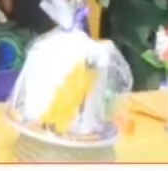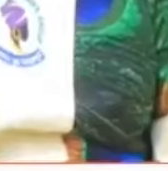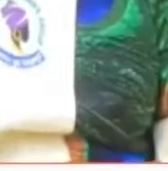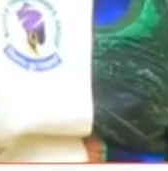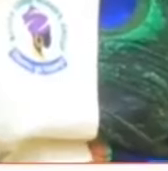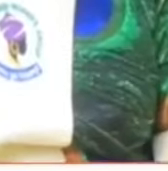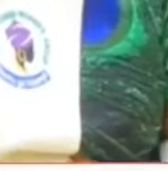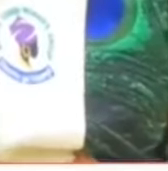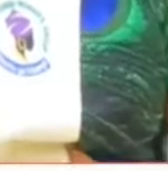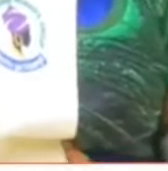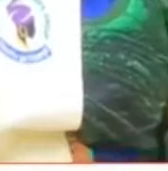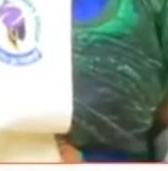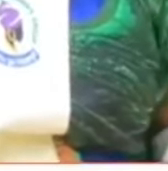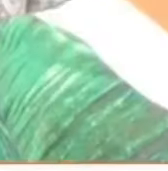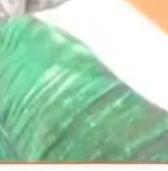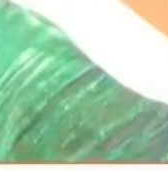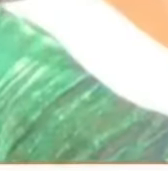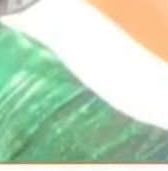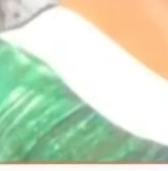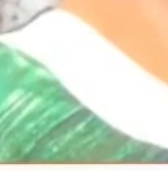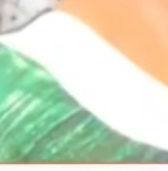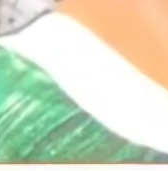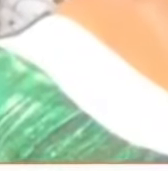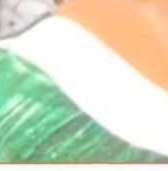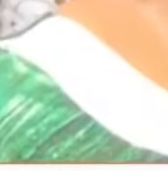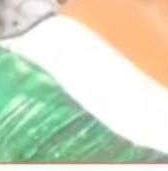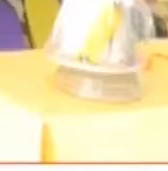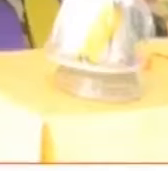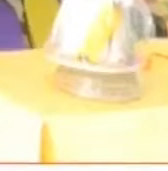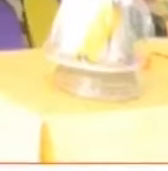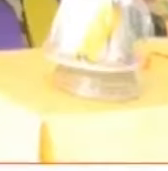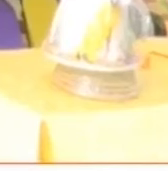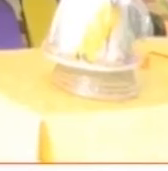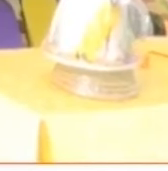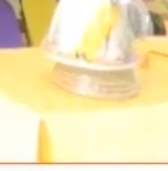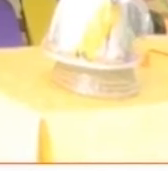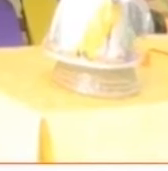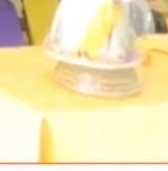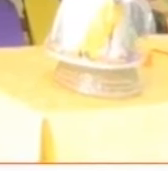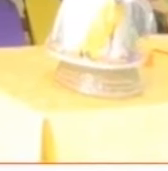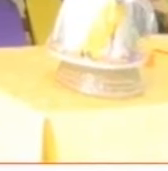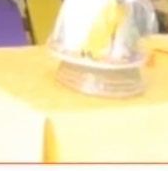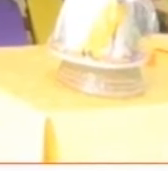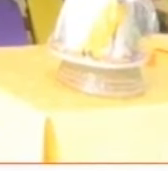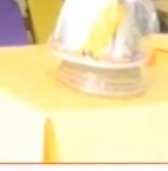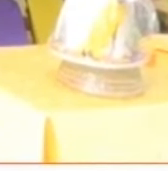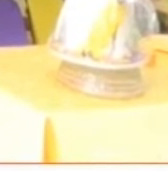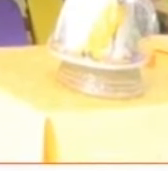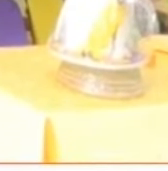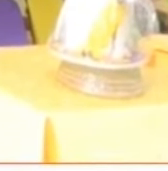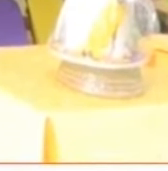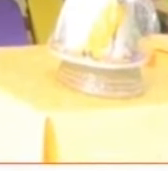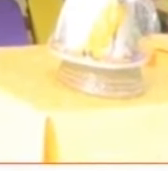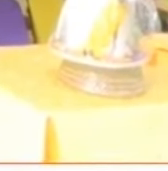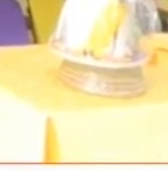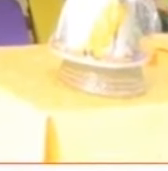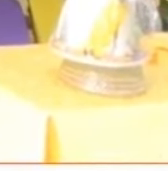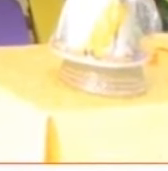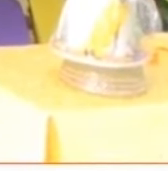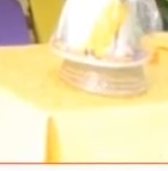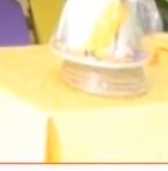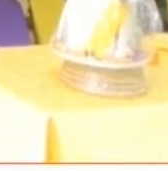nga batakasu. Omuwandiisi w'ekibiina aliko okusaba kwakoze. Katuddukireko eri ku ntiko